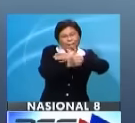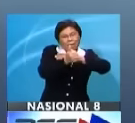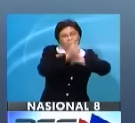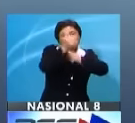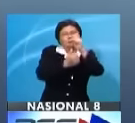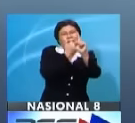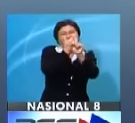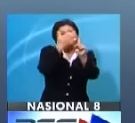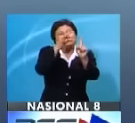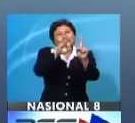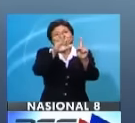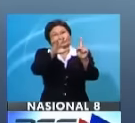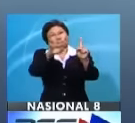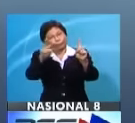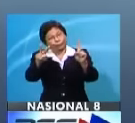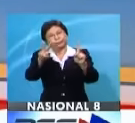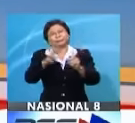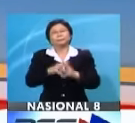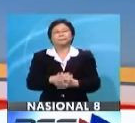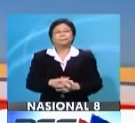1952.